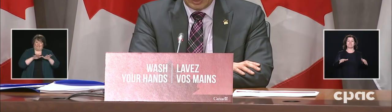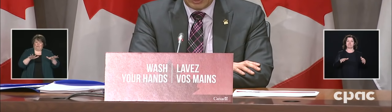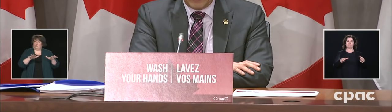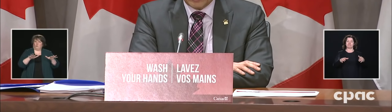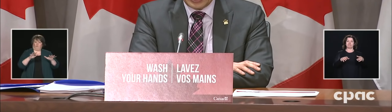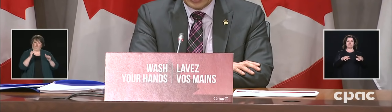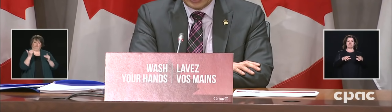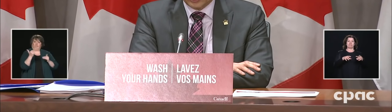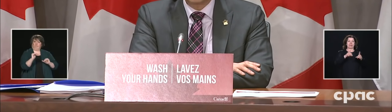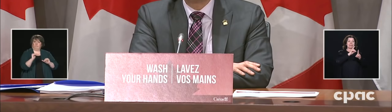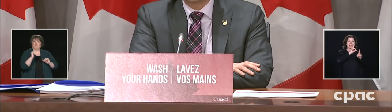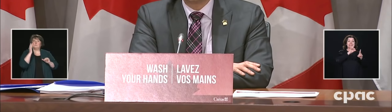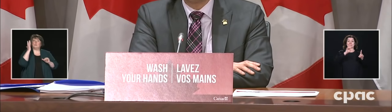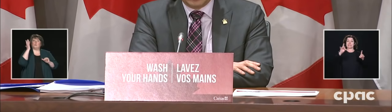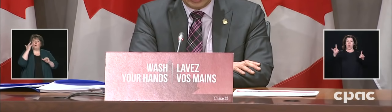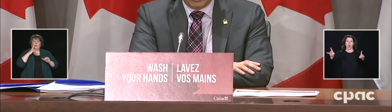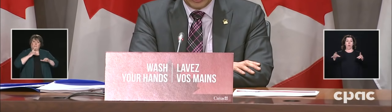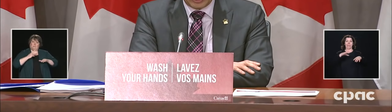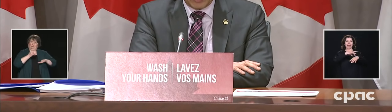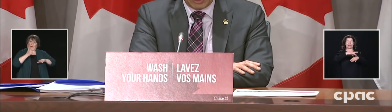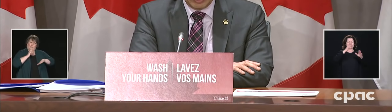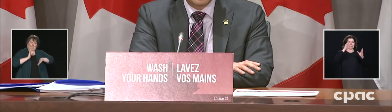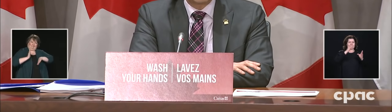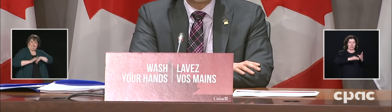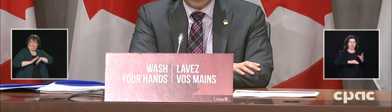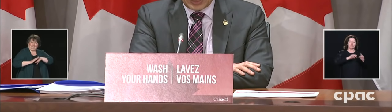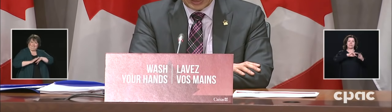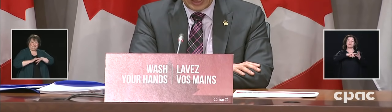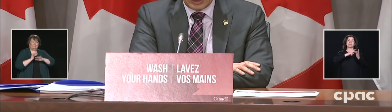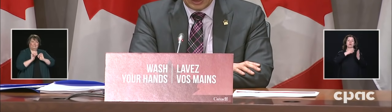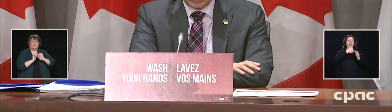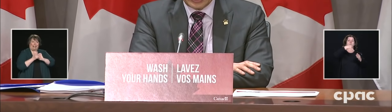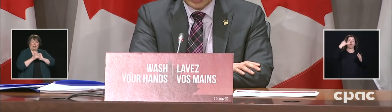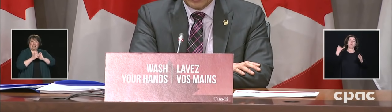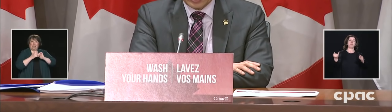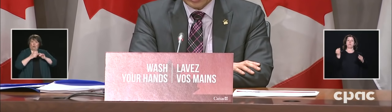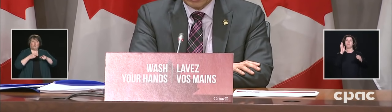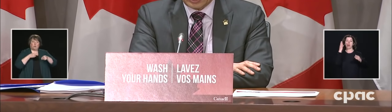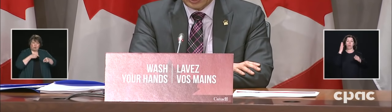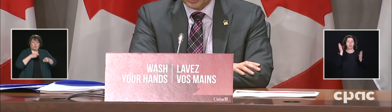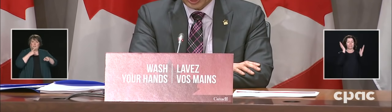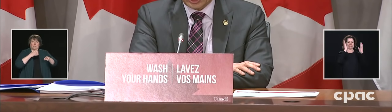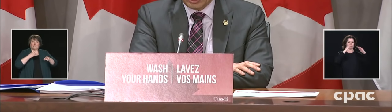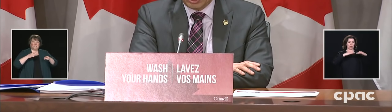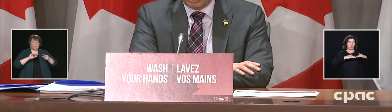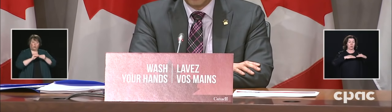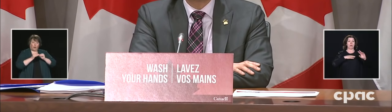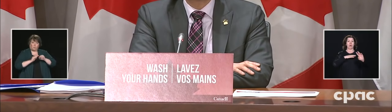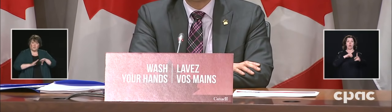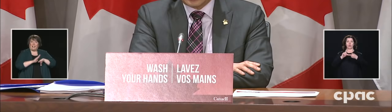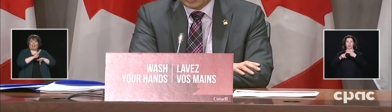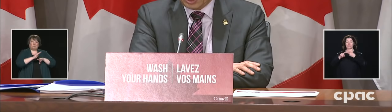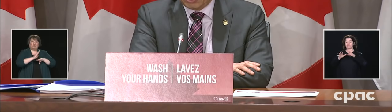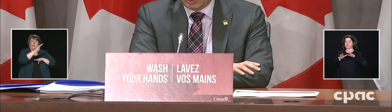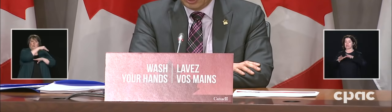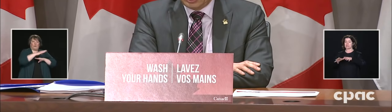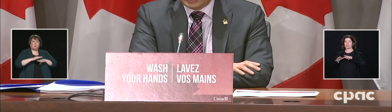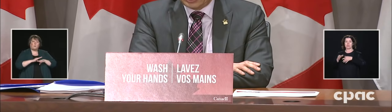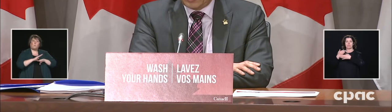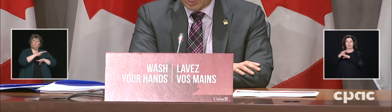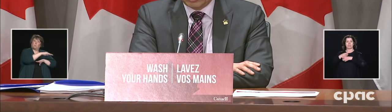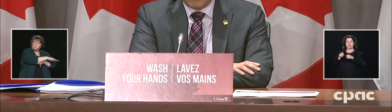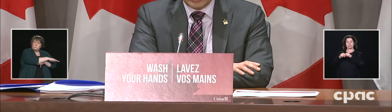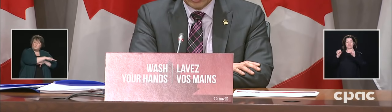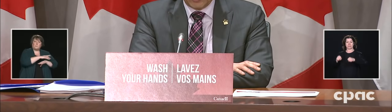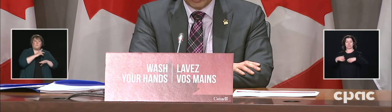visant à faire baisser la courbe bleue et deuxièmement, préparer le système de santé à gérer une augmentation de